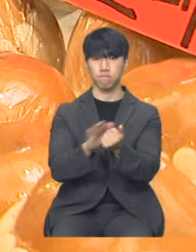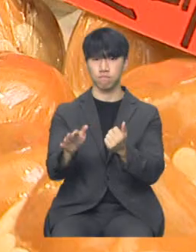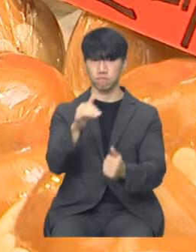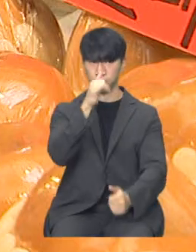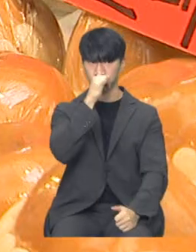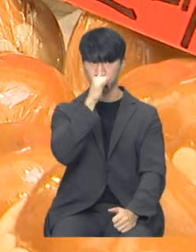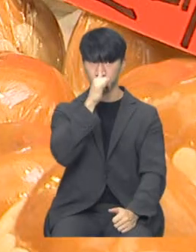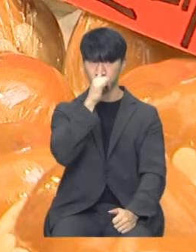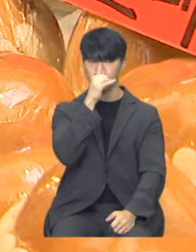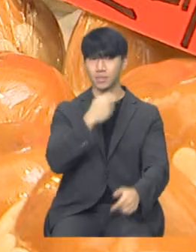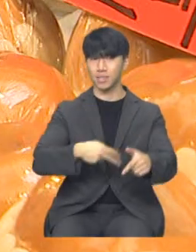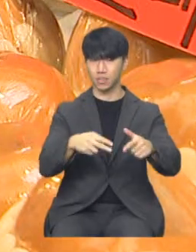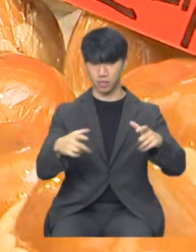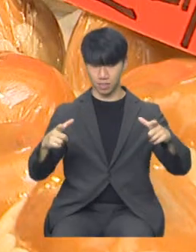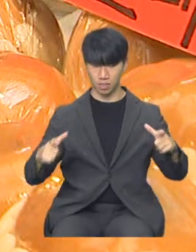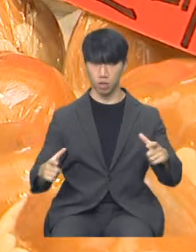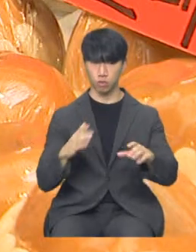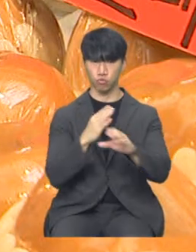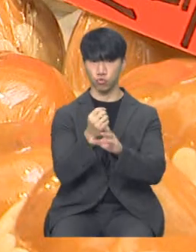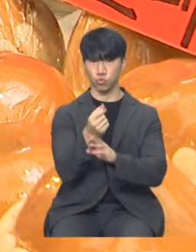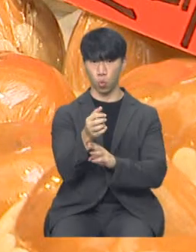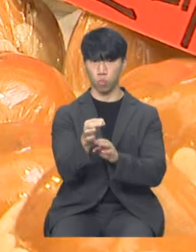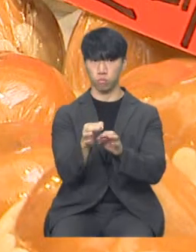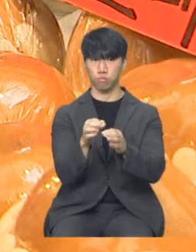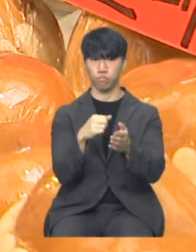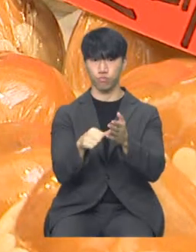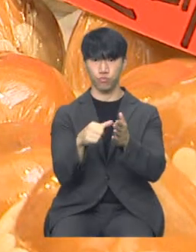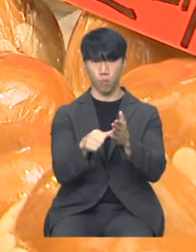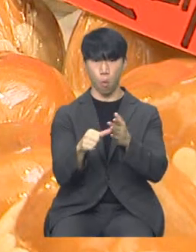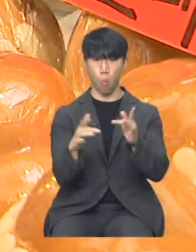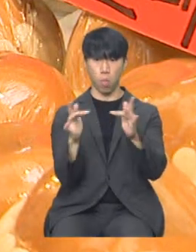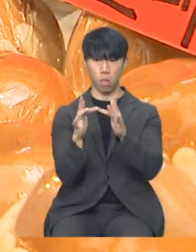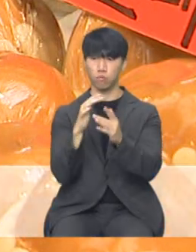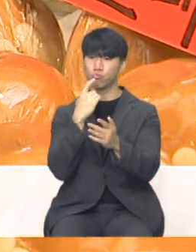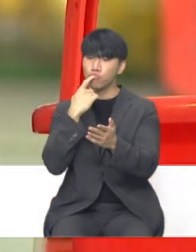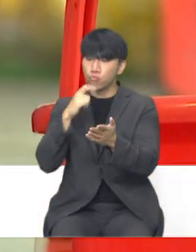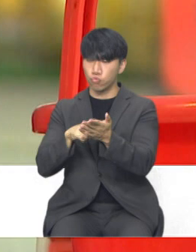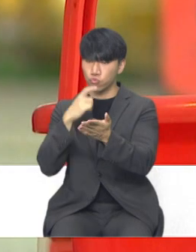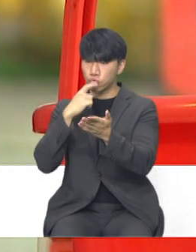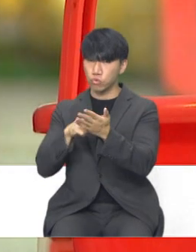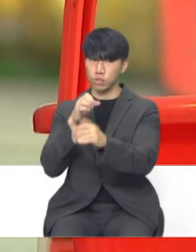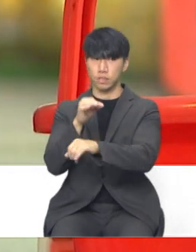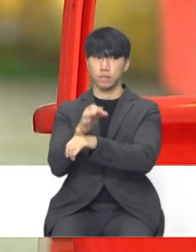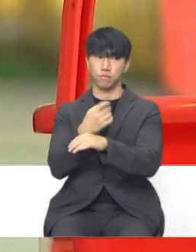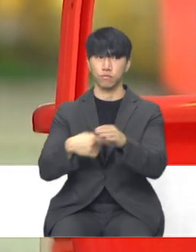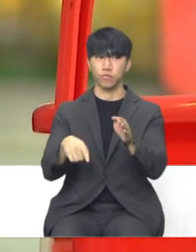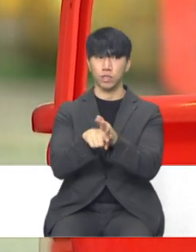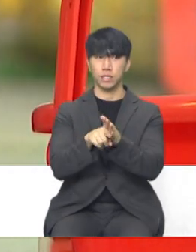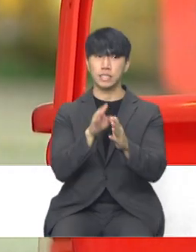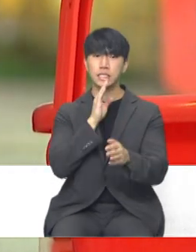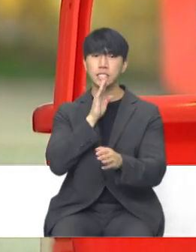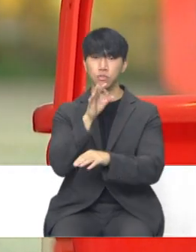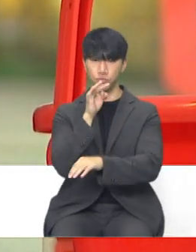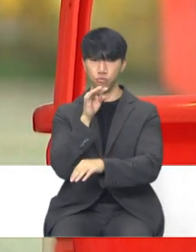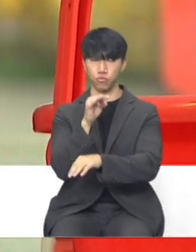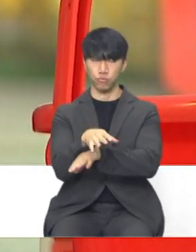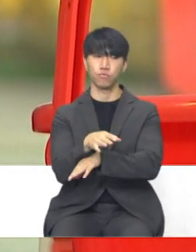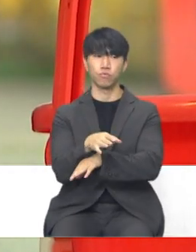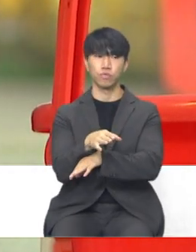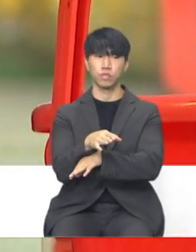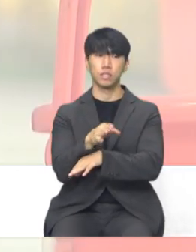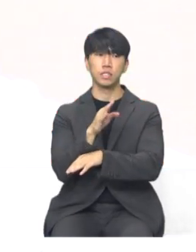마련했습니다. 인천 지역 중소 제조기업의 물건을 온라인으로 쉽게 구매할 수 있도록 한 인천직구.